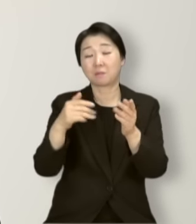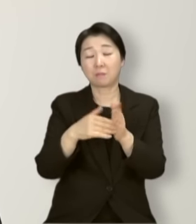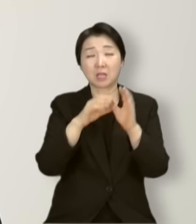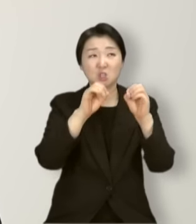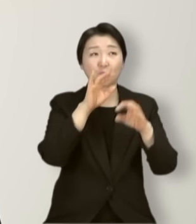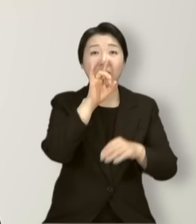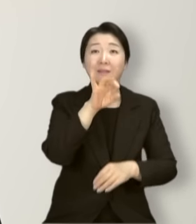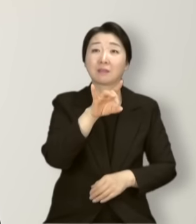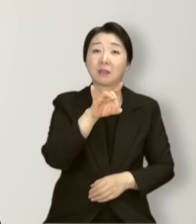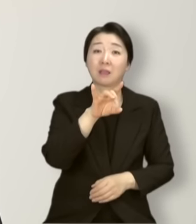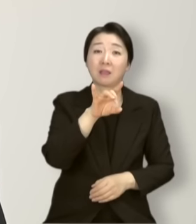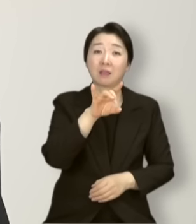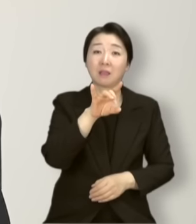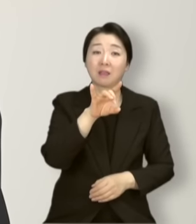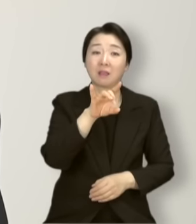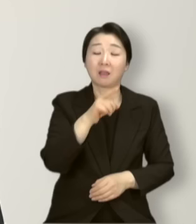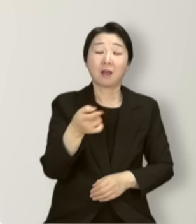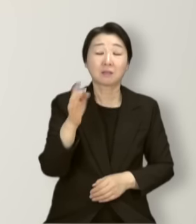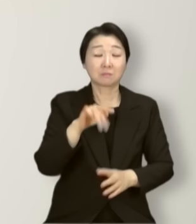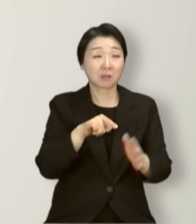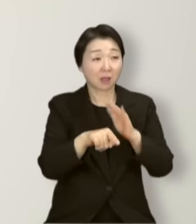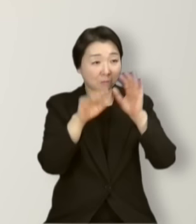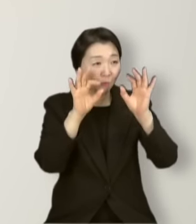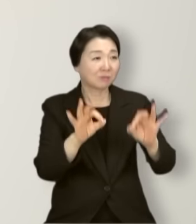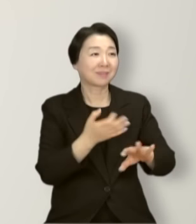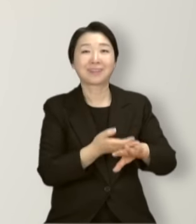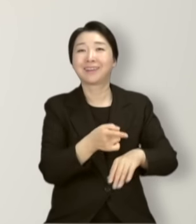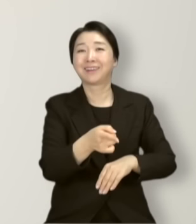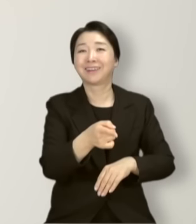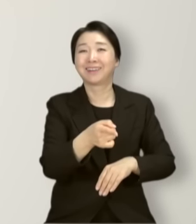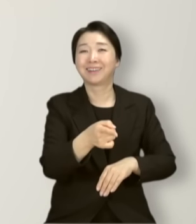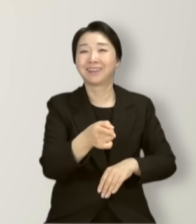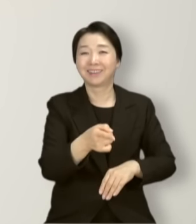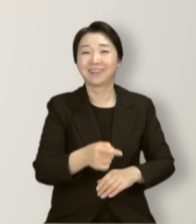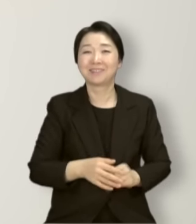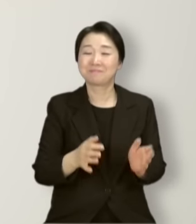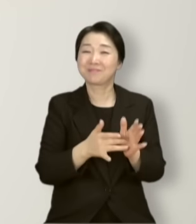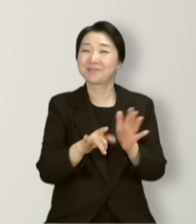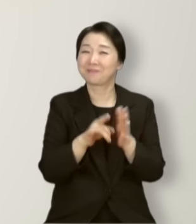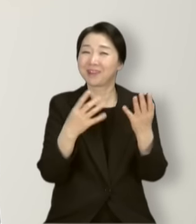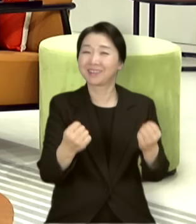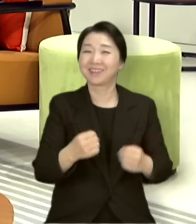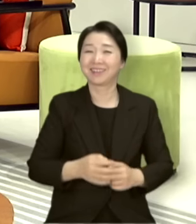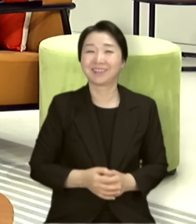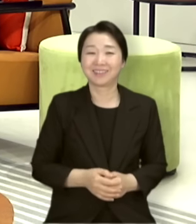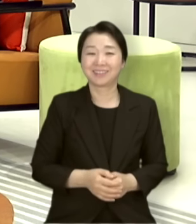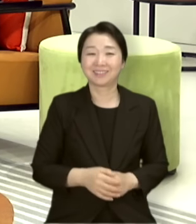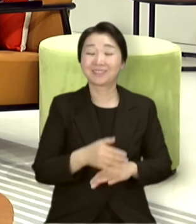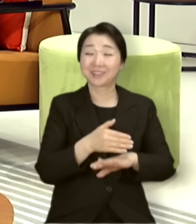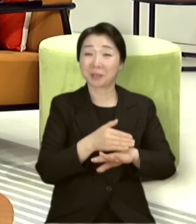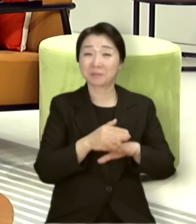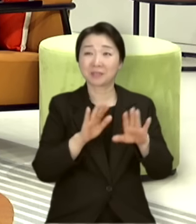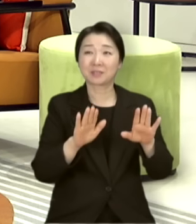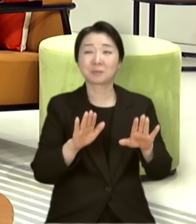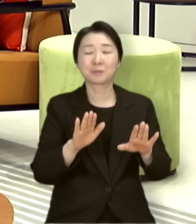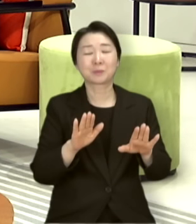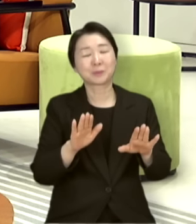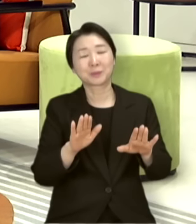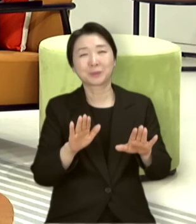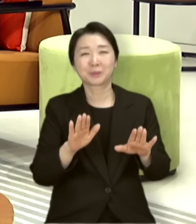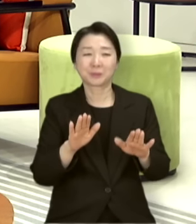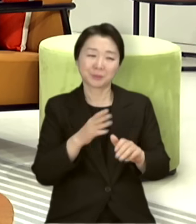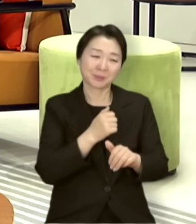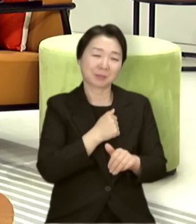하나도 전도도 안 되고 그랬는데 예. 아유 예. 굉장히 기쁘셨겠습니다. 예. 감사도 하고 네. 지금도 이렇게